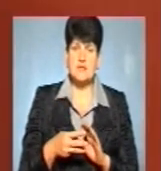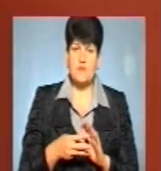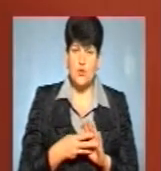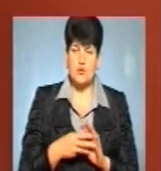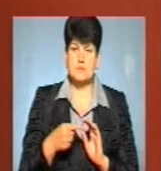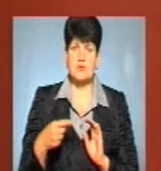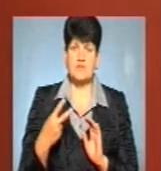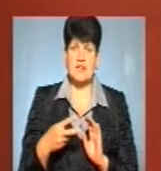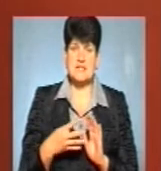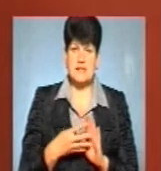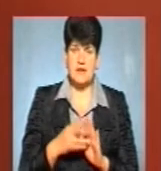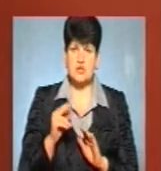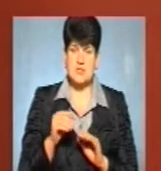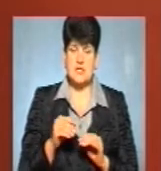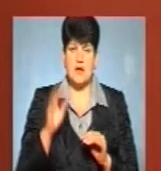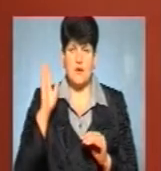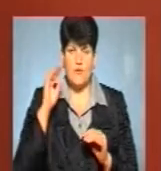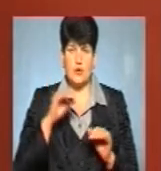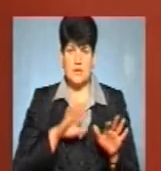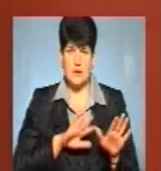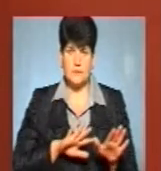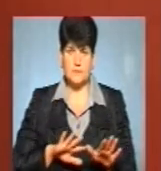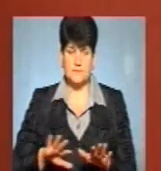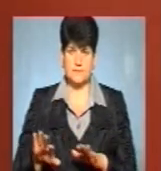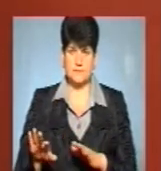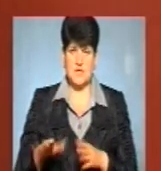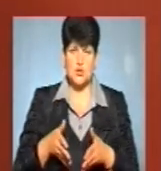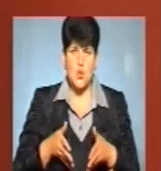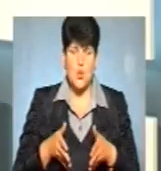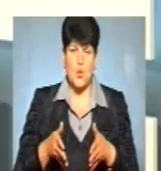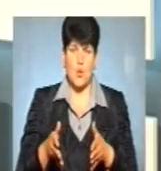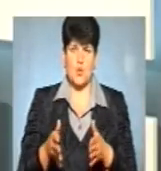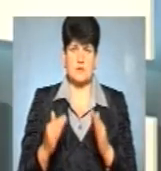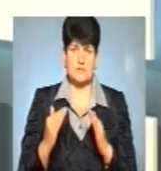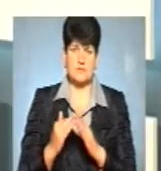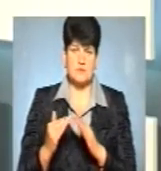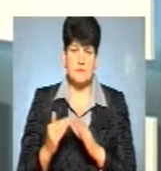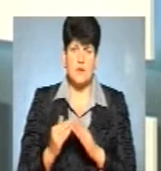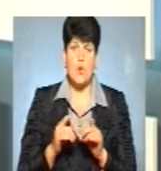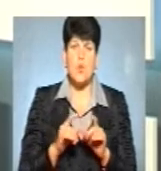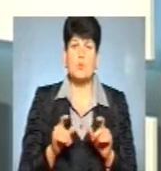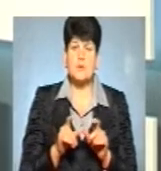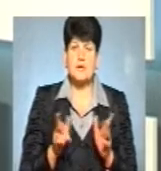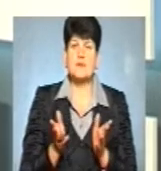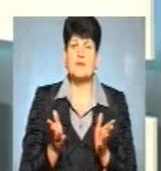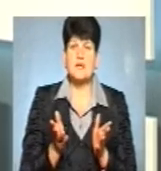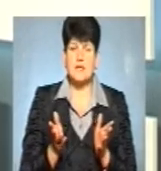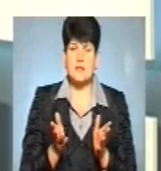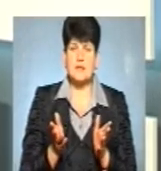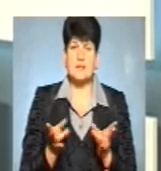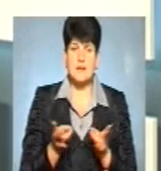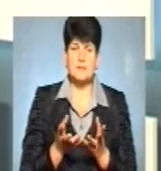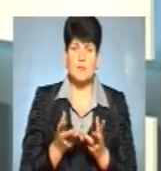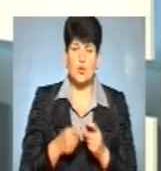28-29 числа тільки почала відступати вода з обість, з городів, з тих об'єктів, які підлягали